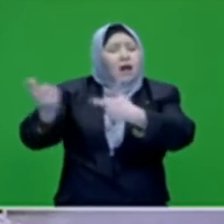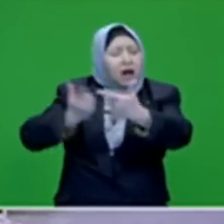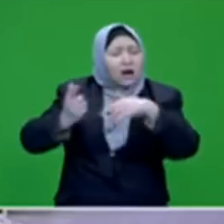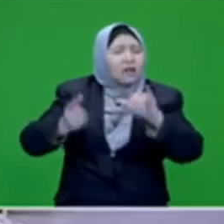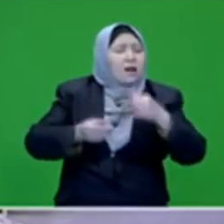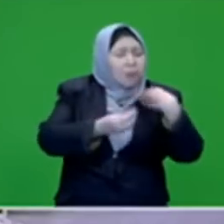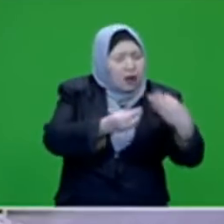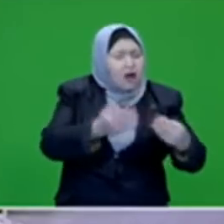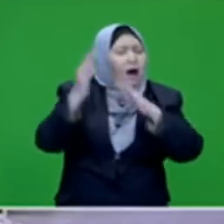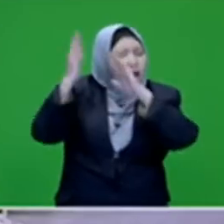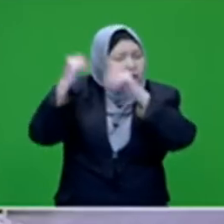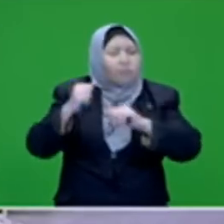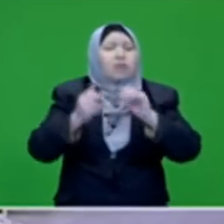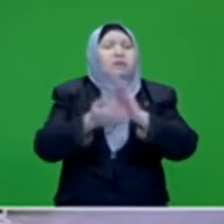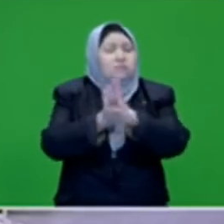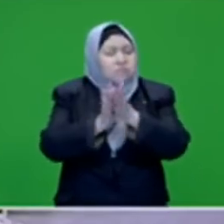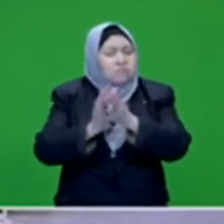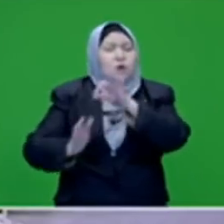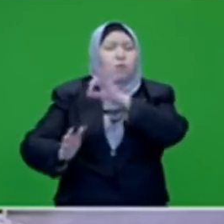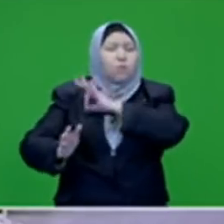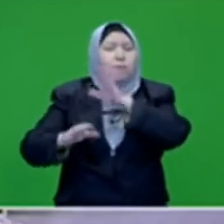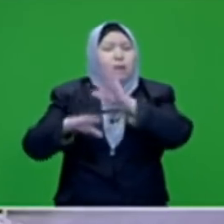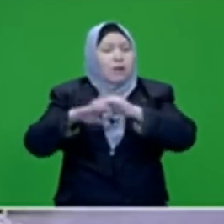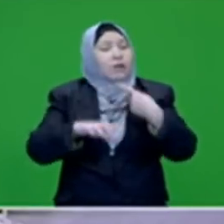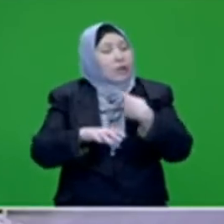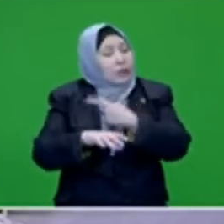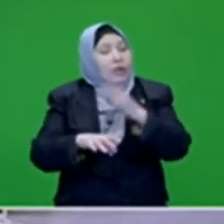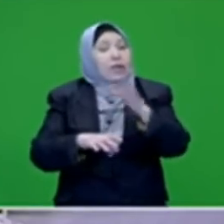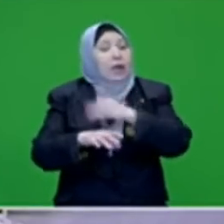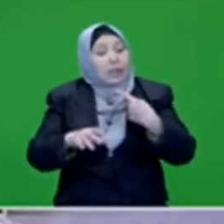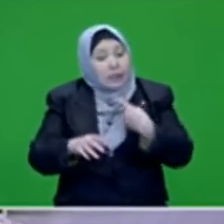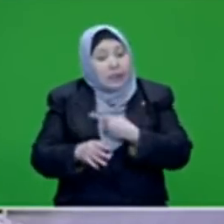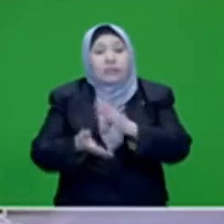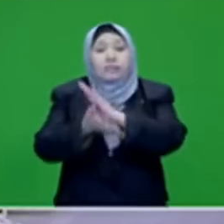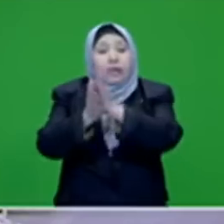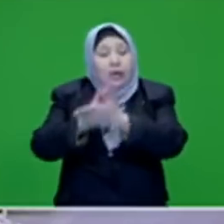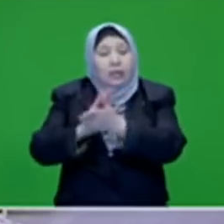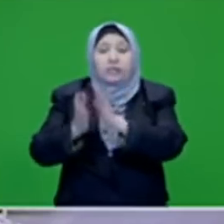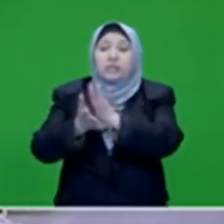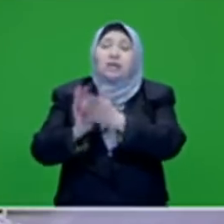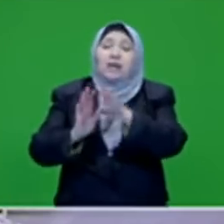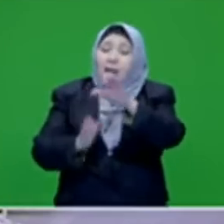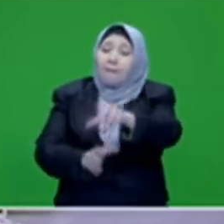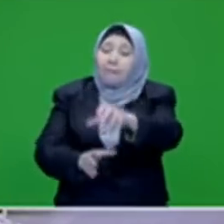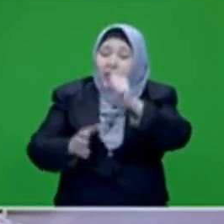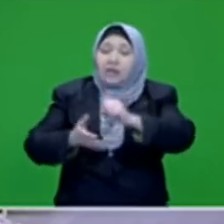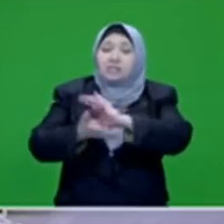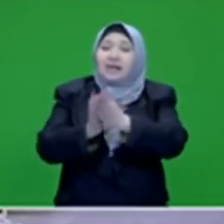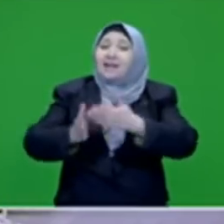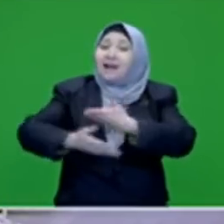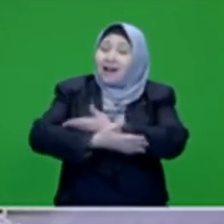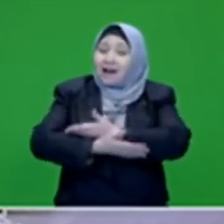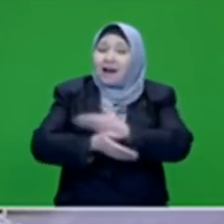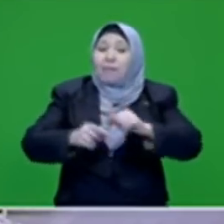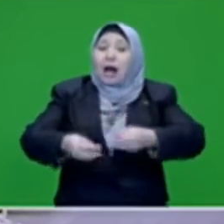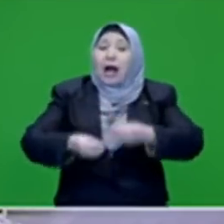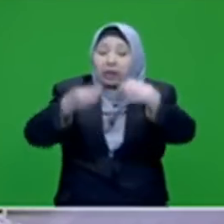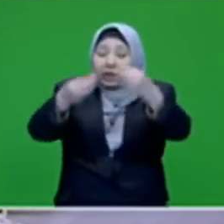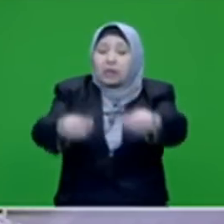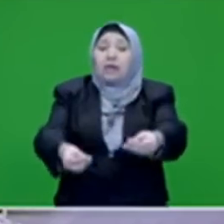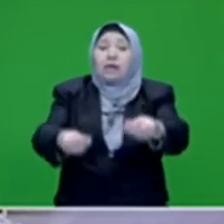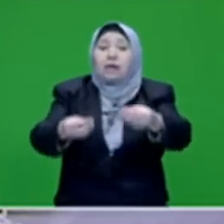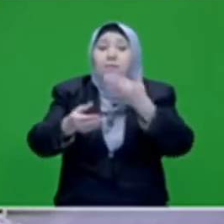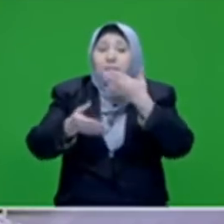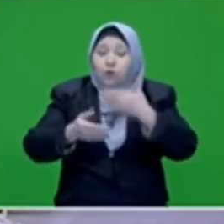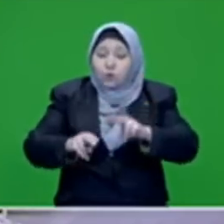baik, mudah-mudahan dia bermanfaat bagi kita atau kita menjadikannya sebagai anak. Demikianlah kami memberikan kedudukan yang baik kepada Yusuf